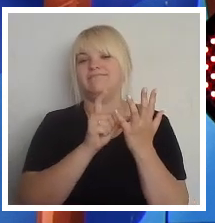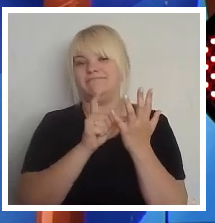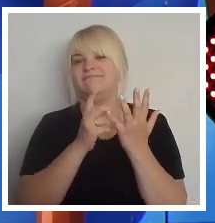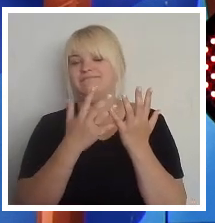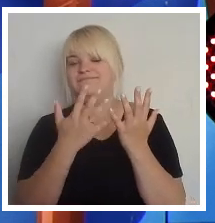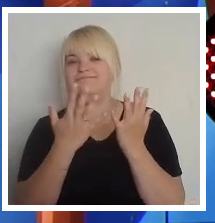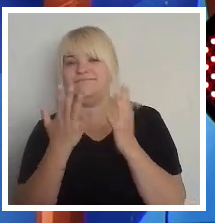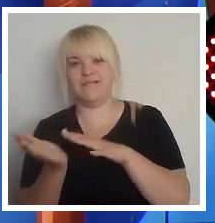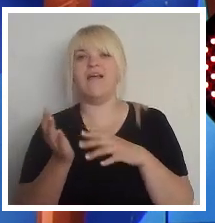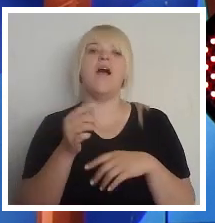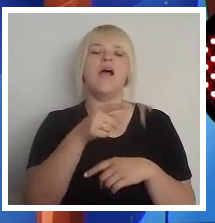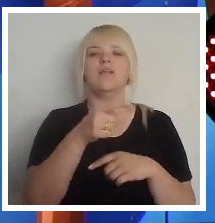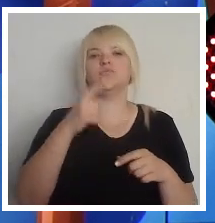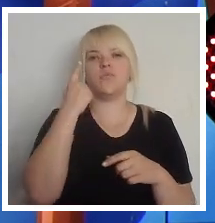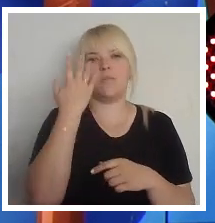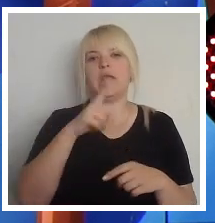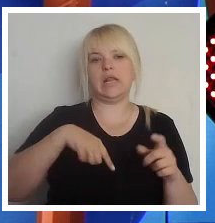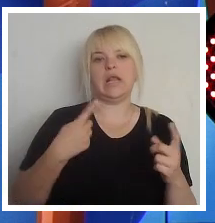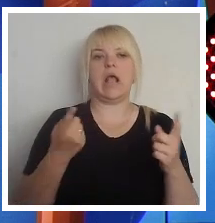ilgākā termiņā, es domāju, ka